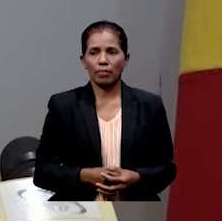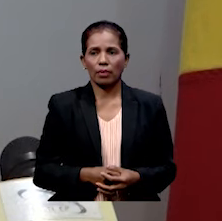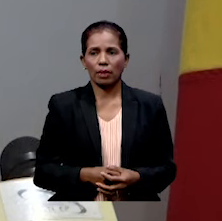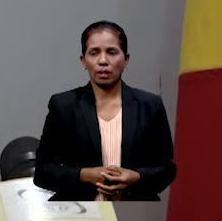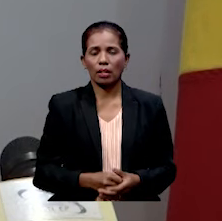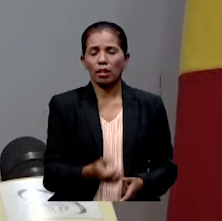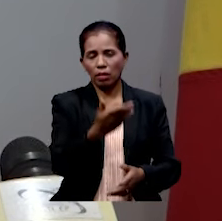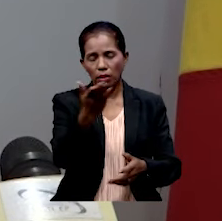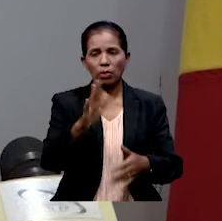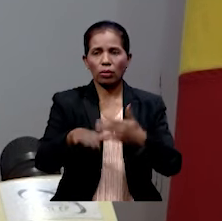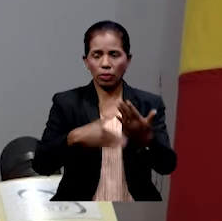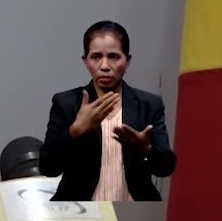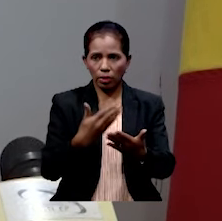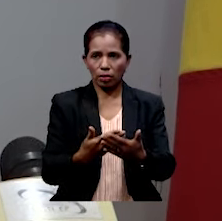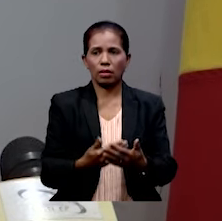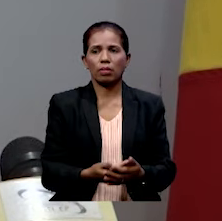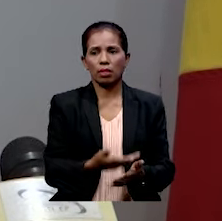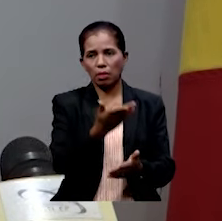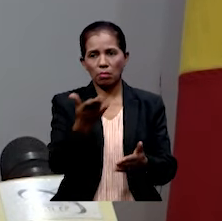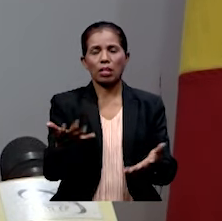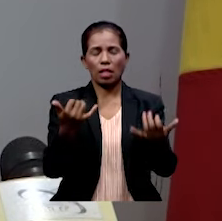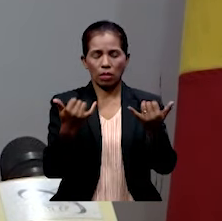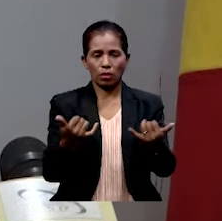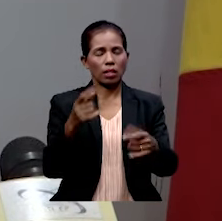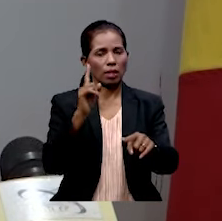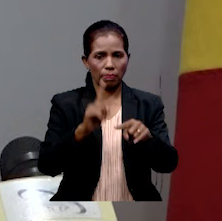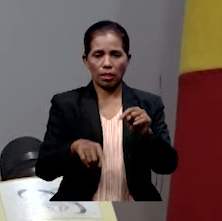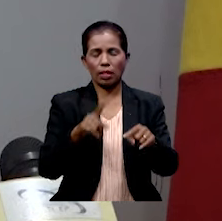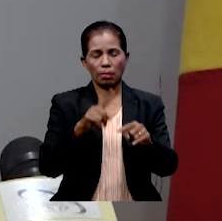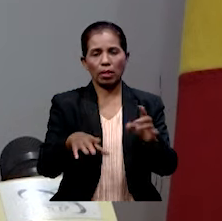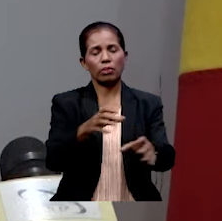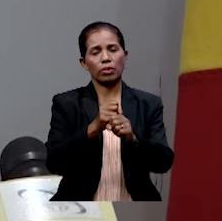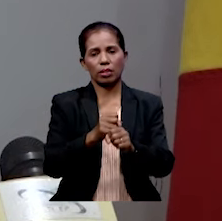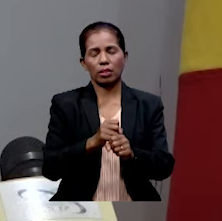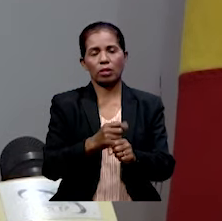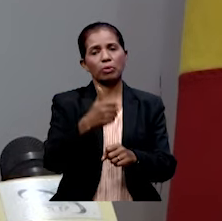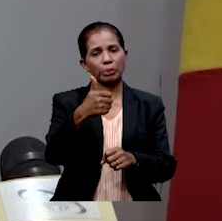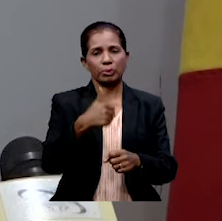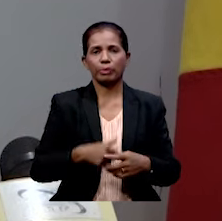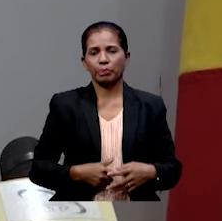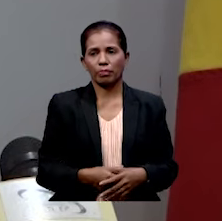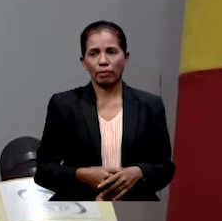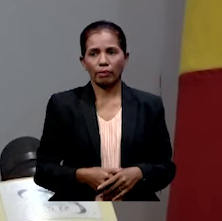i mi ho tu dio non è ma che mi avere della bella la bella che pas los